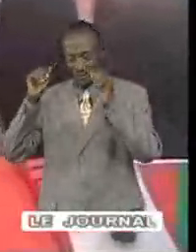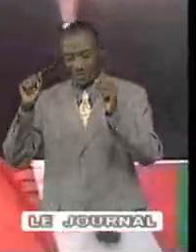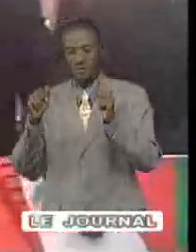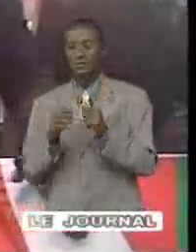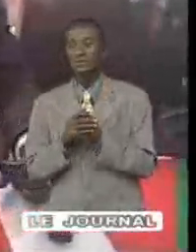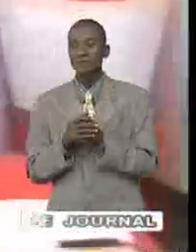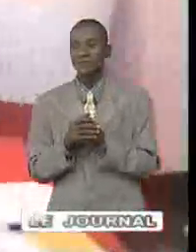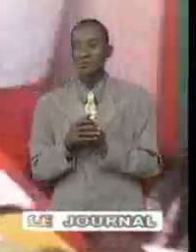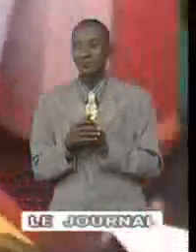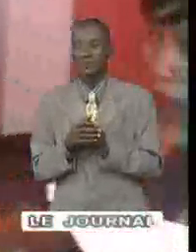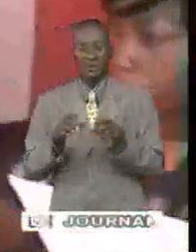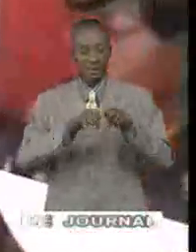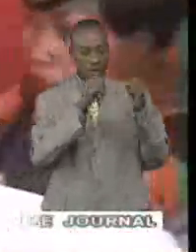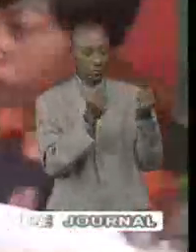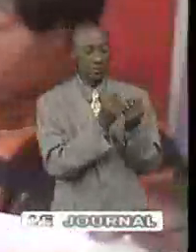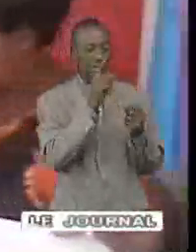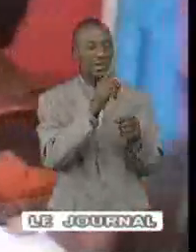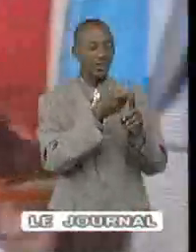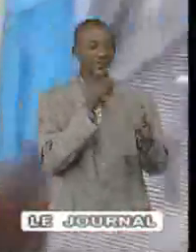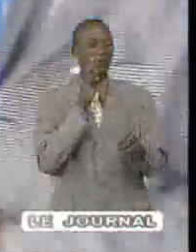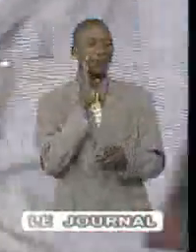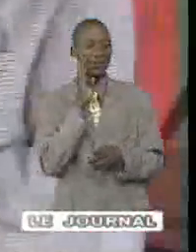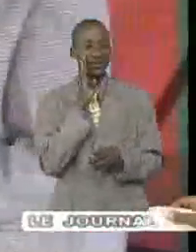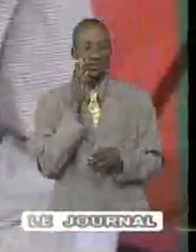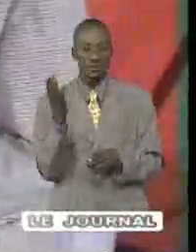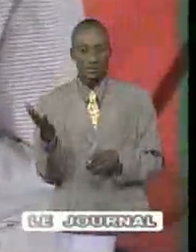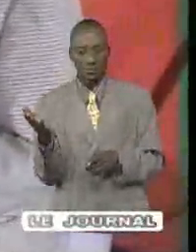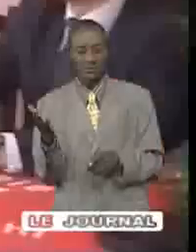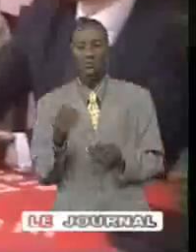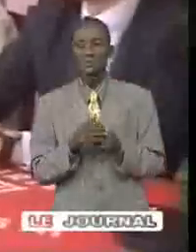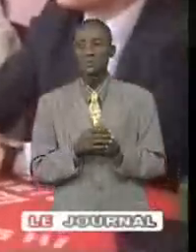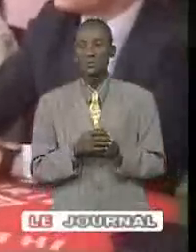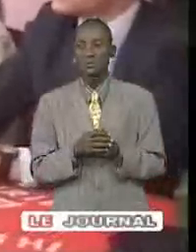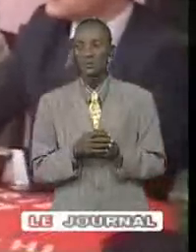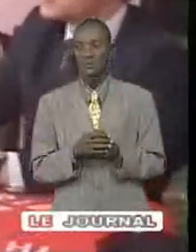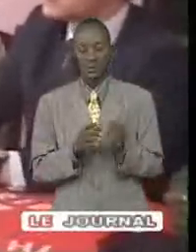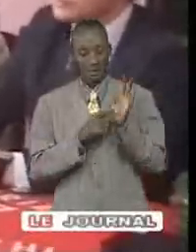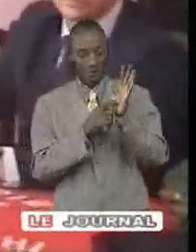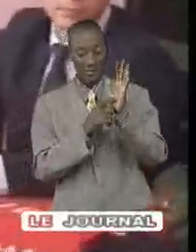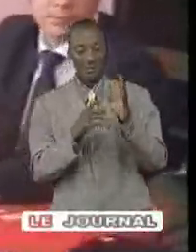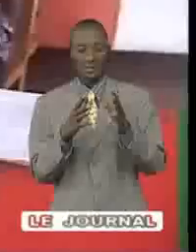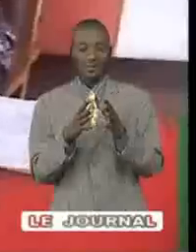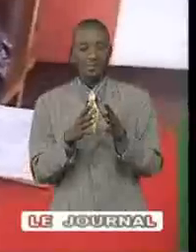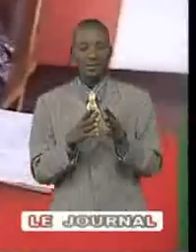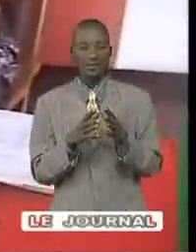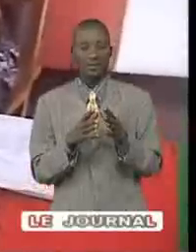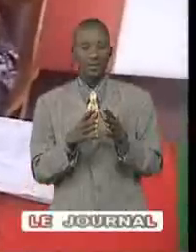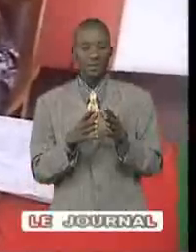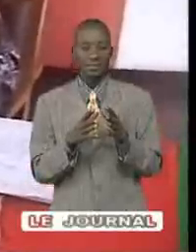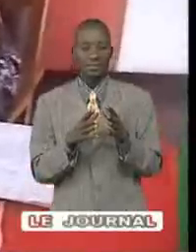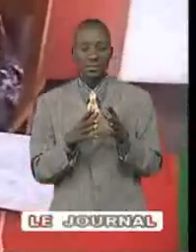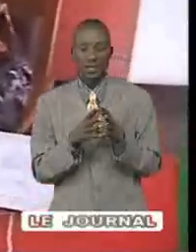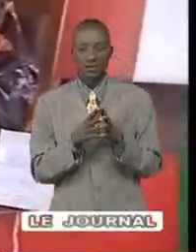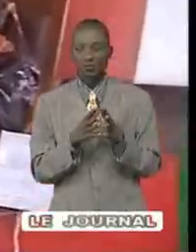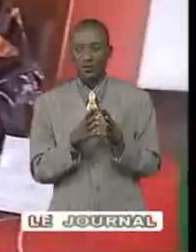en sigle et la société belge B&B Consult SPRL, représentée respectivement pour le premier cité par